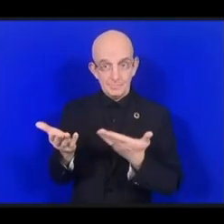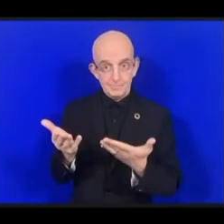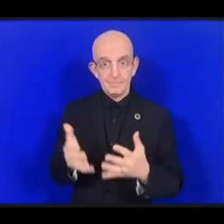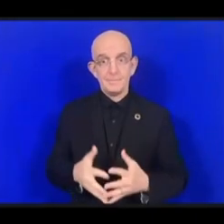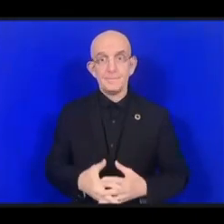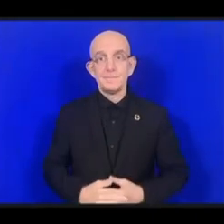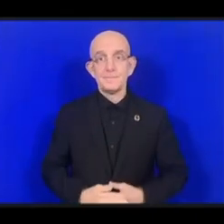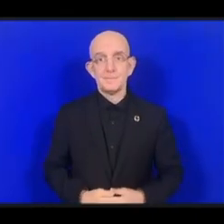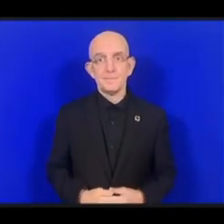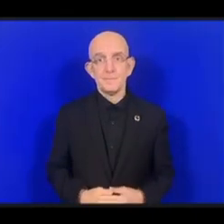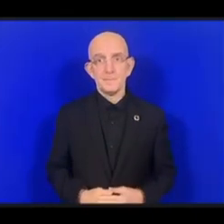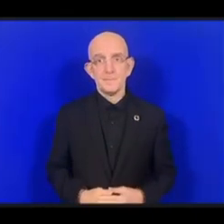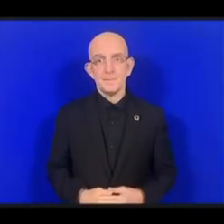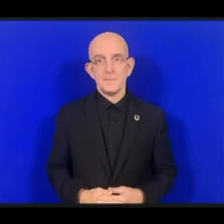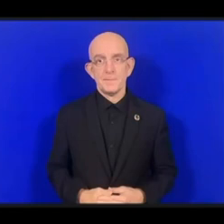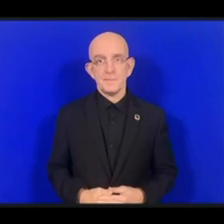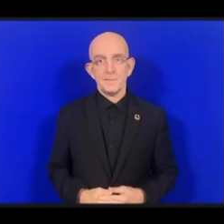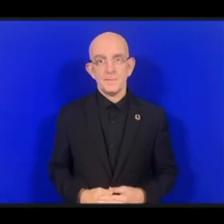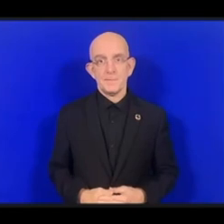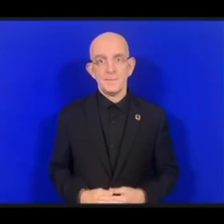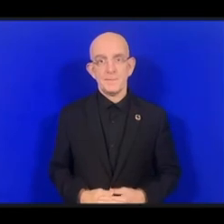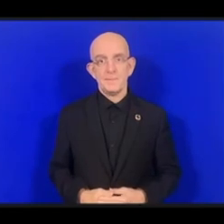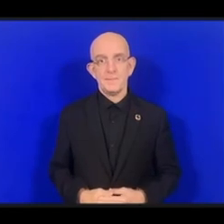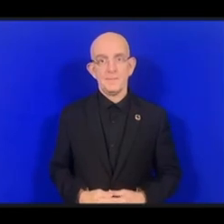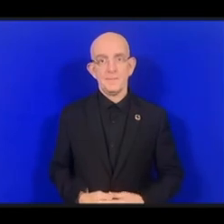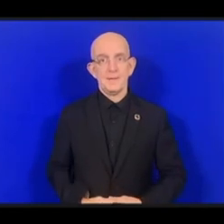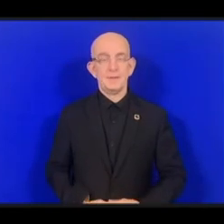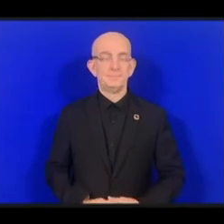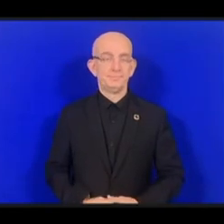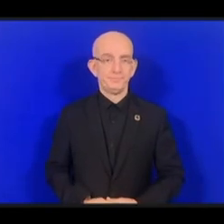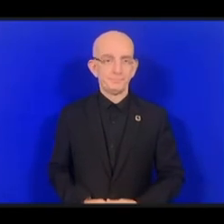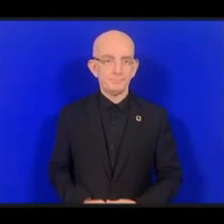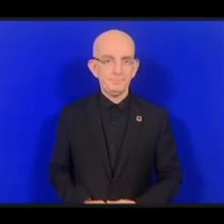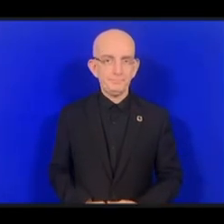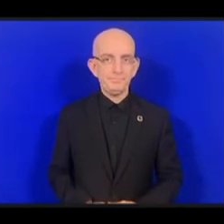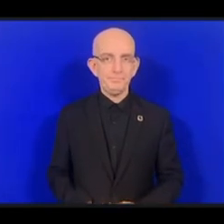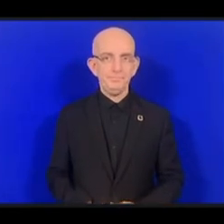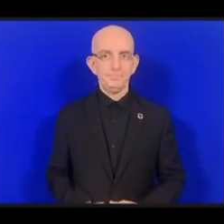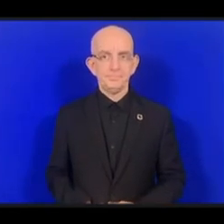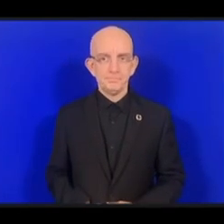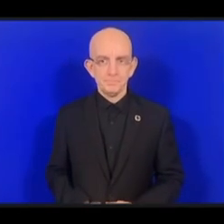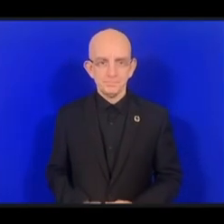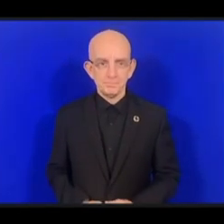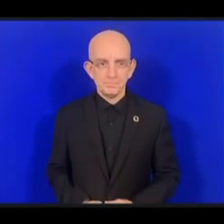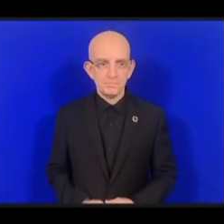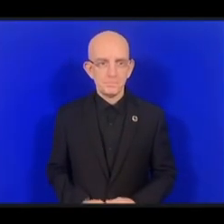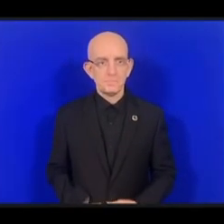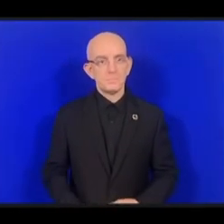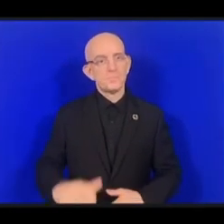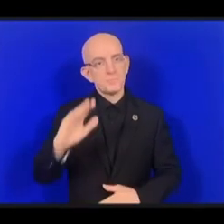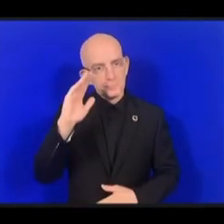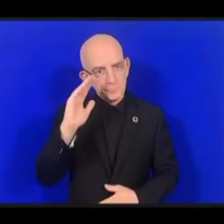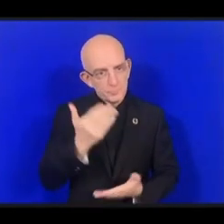ます来日の皆さん大事の皆さんご参会の皆様